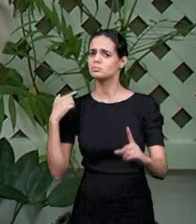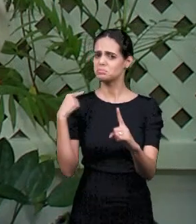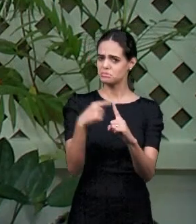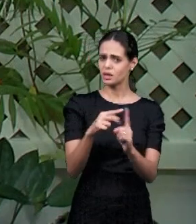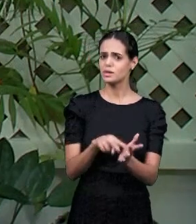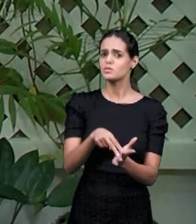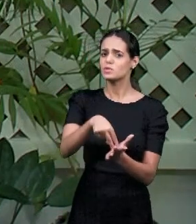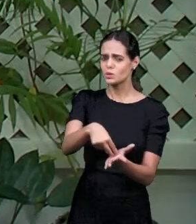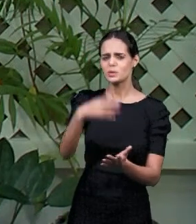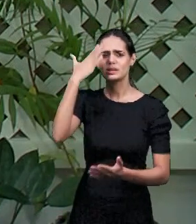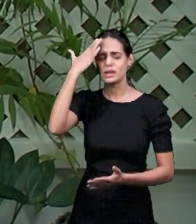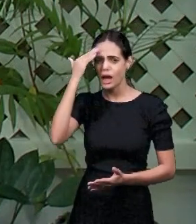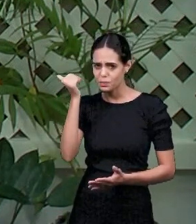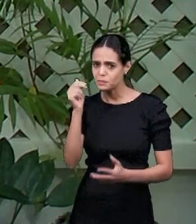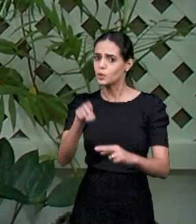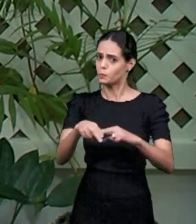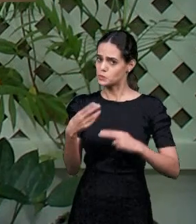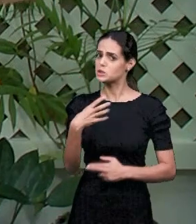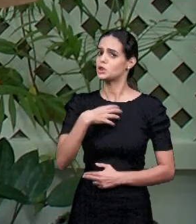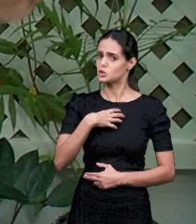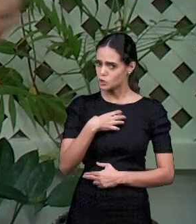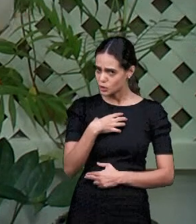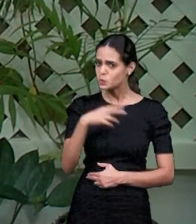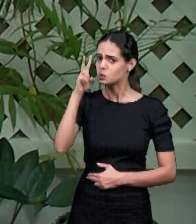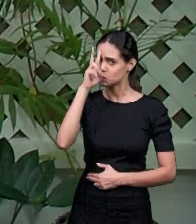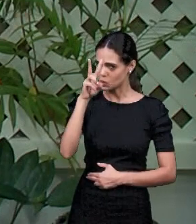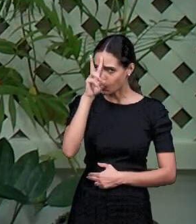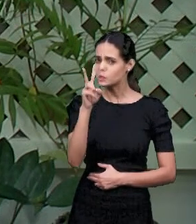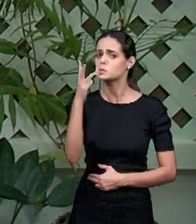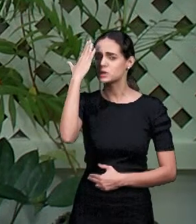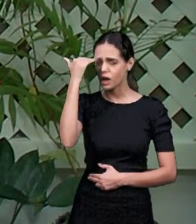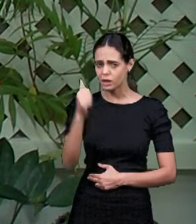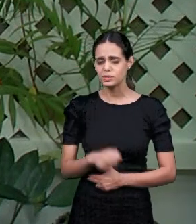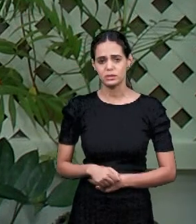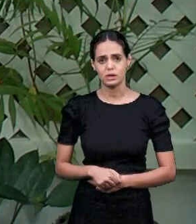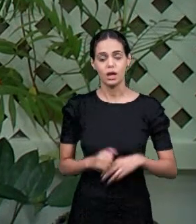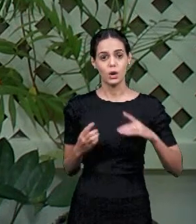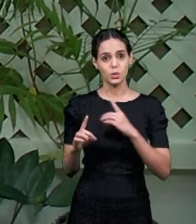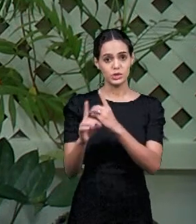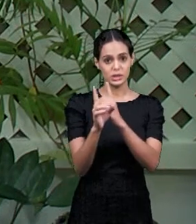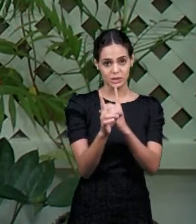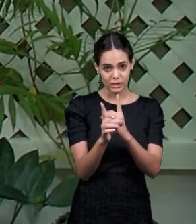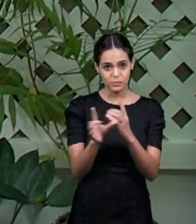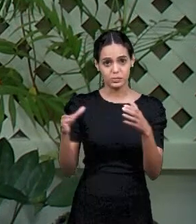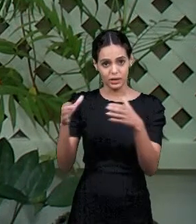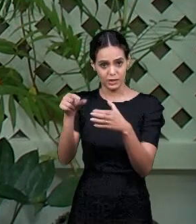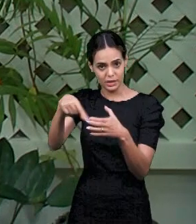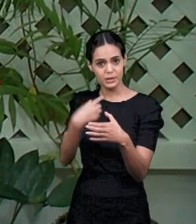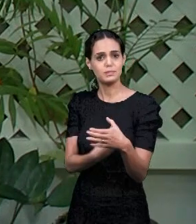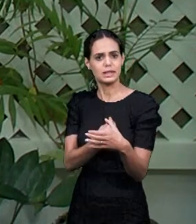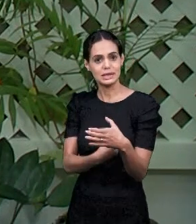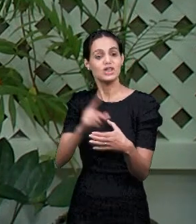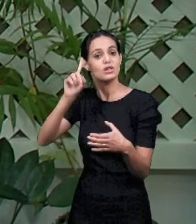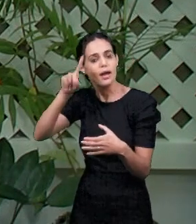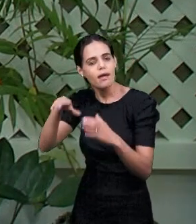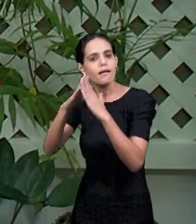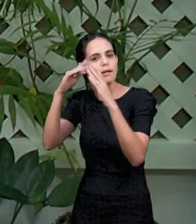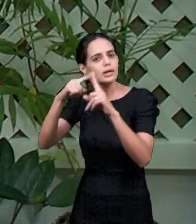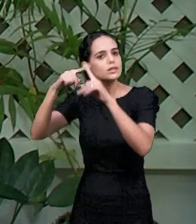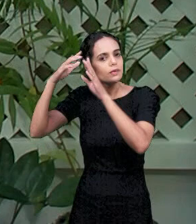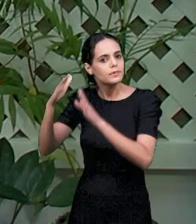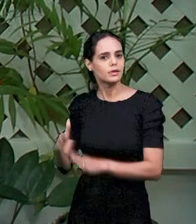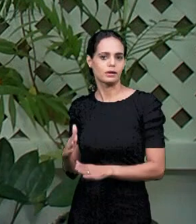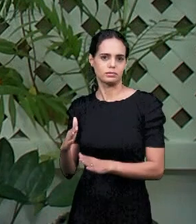ressuscité, au moins historiquement. Les disciples qui étaient là, c'est l'Église. L'Église, il